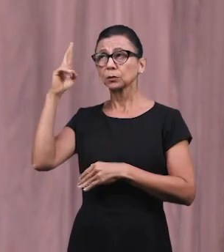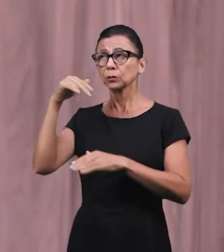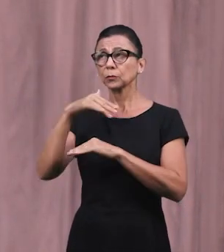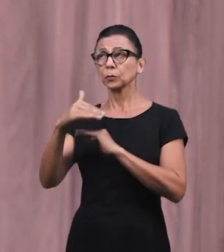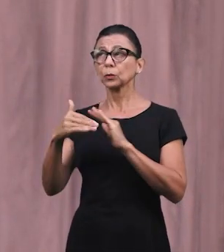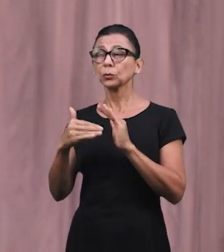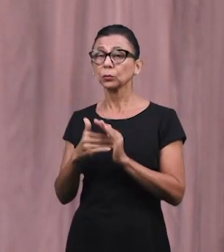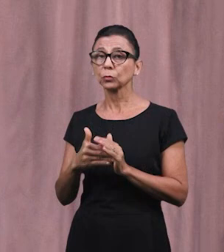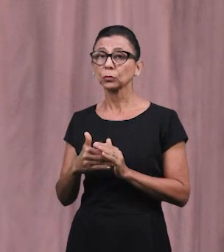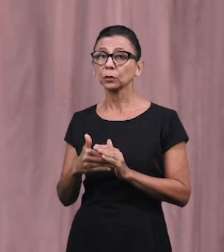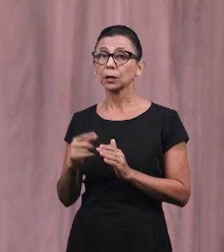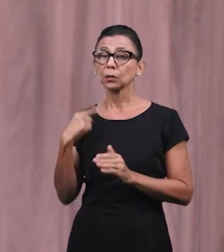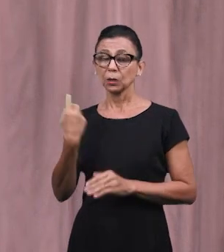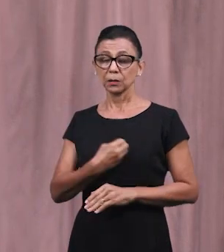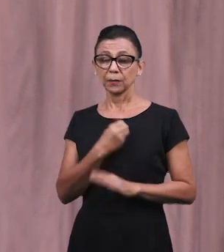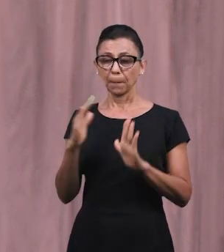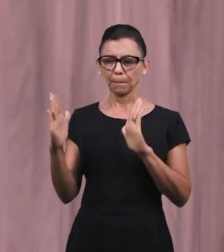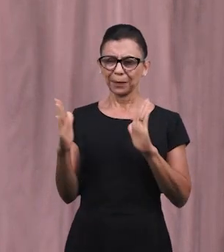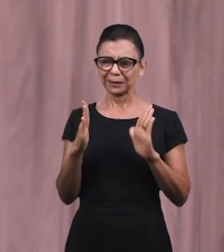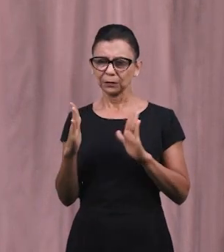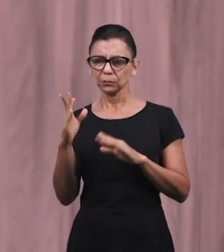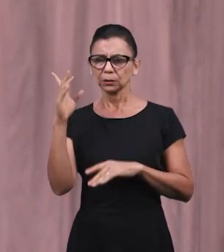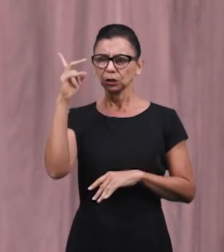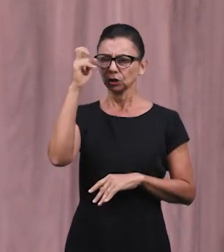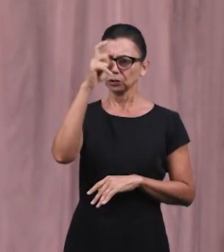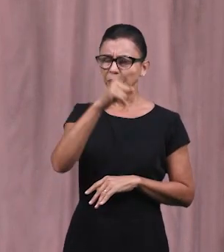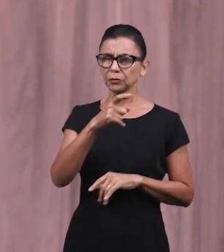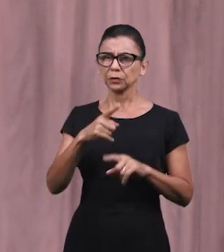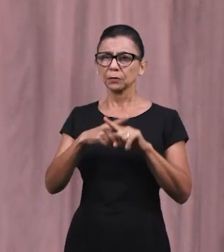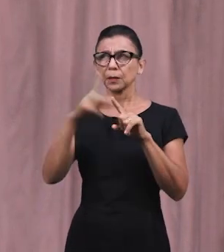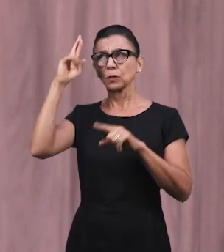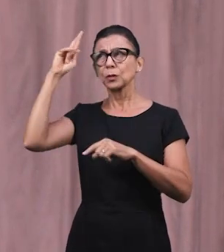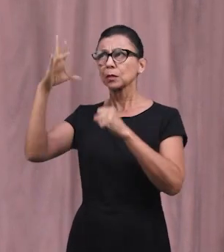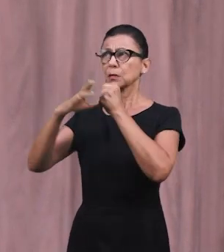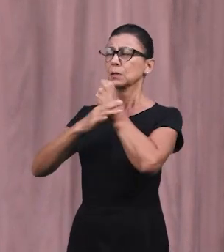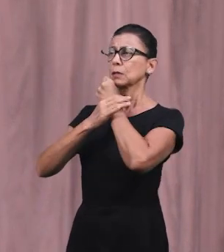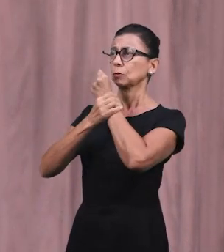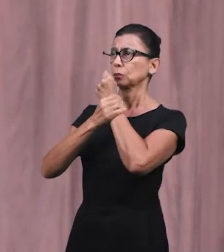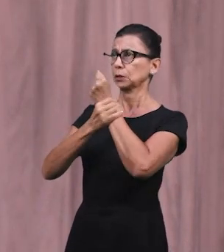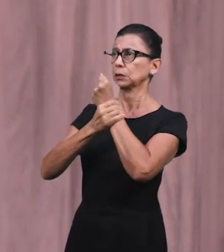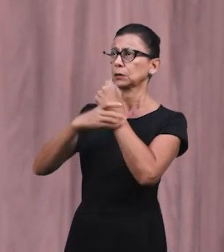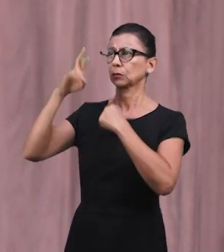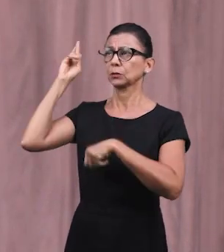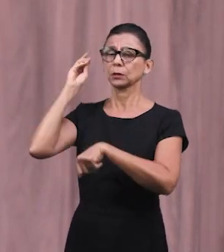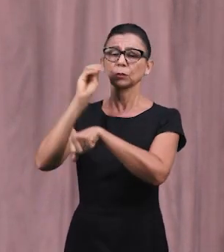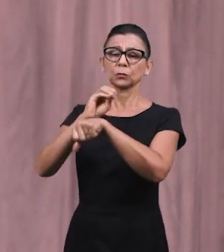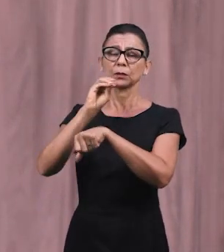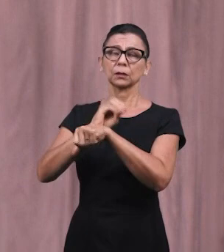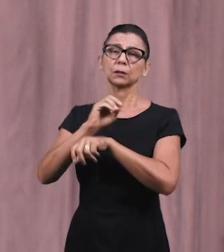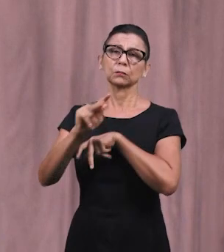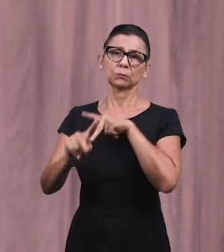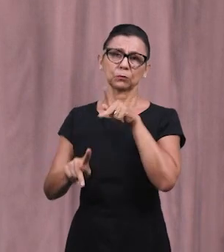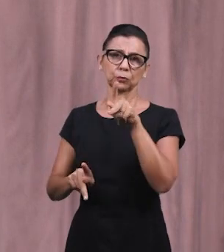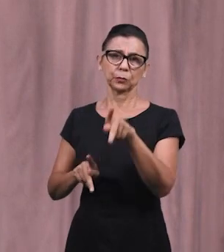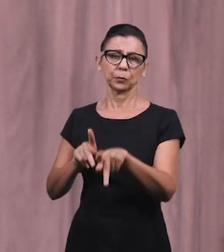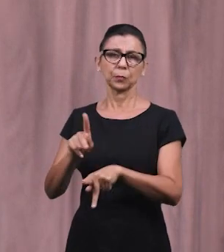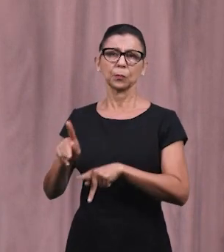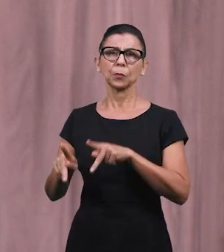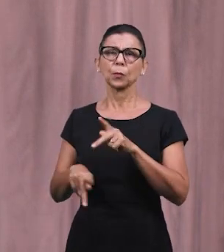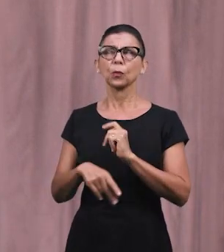но мы имеем нашего Бога, который есть наше убежище, Господь, и заботишься о нас, заботишься о Твоем